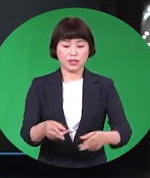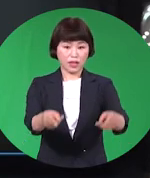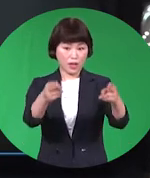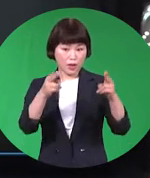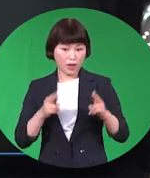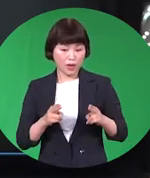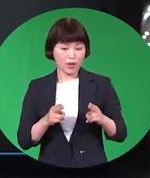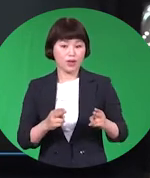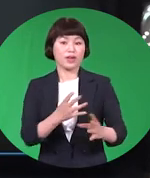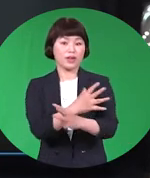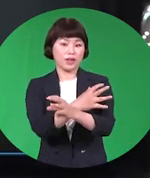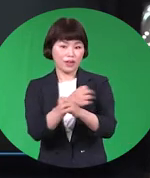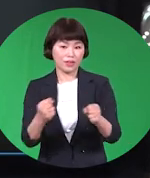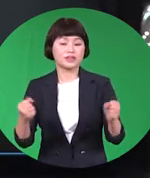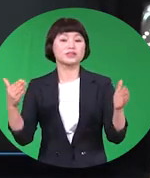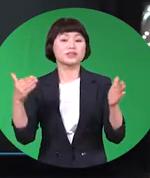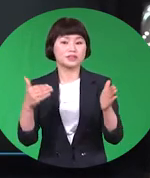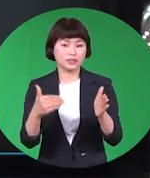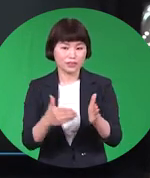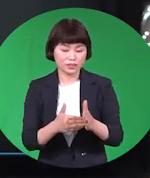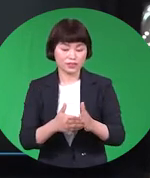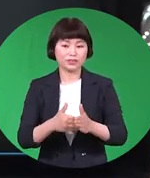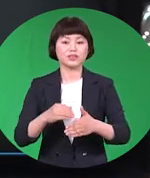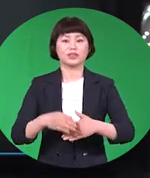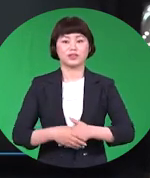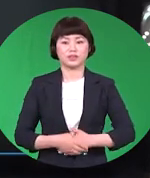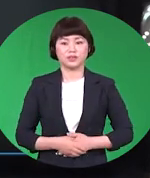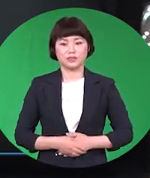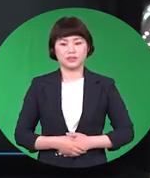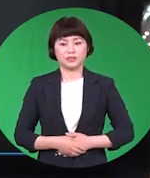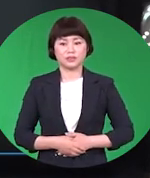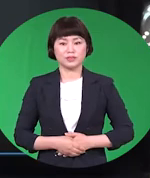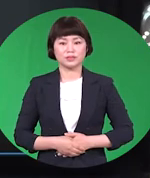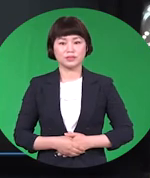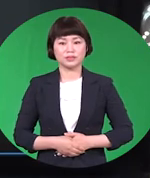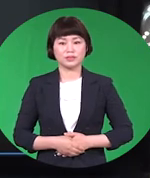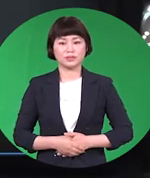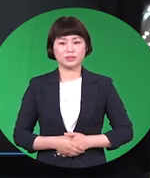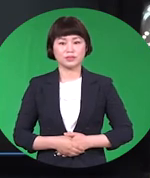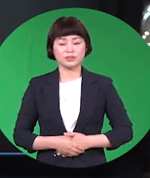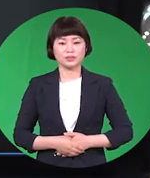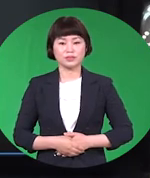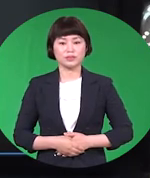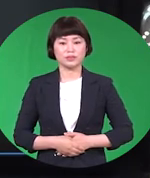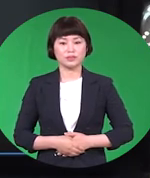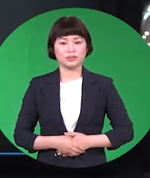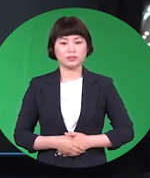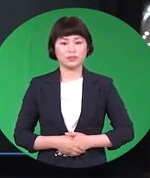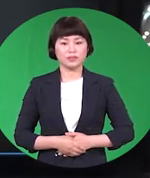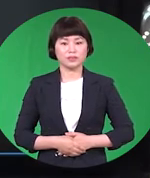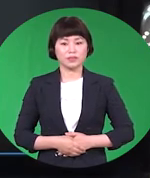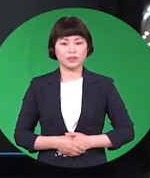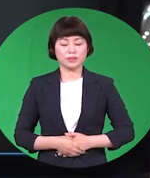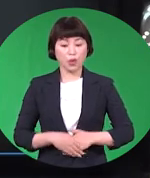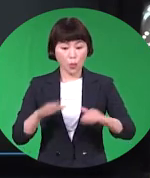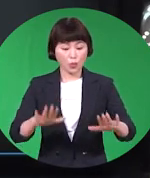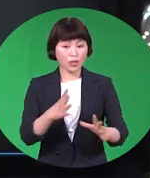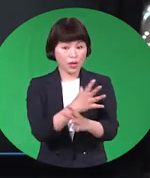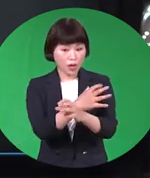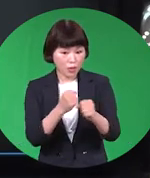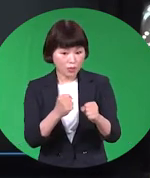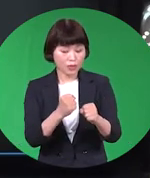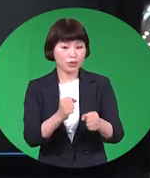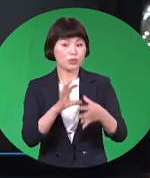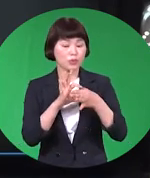금융기관인 NH농협은행과 협력체계를 구축하고자 마련하였습니다.